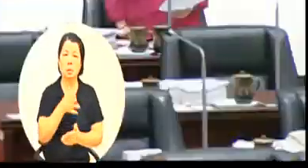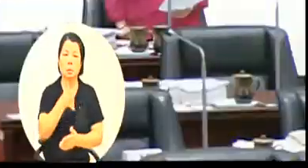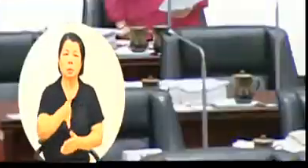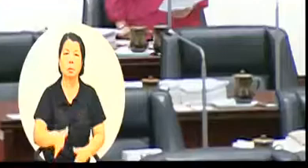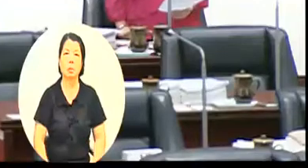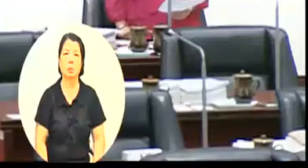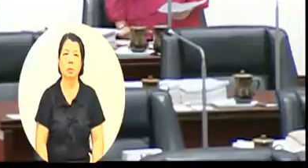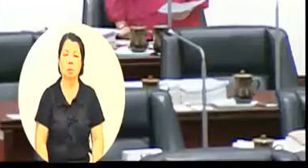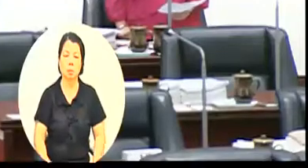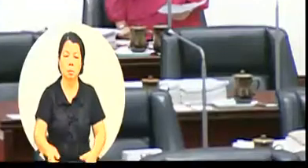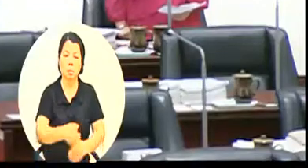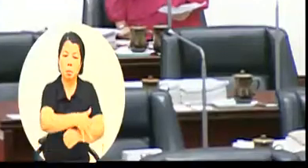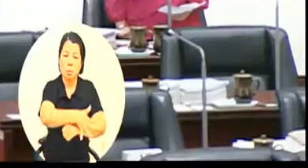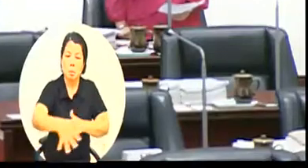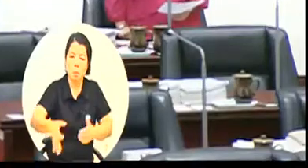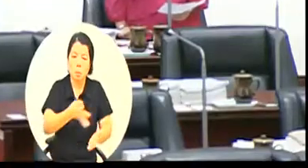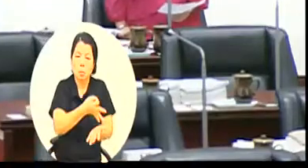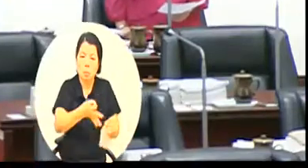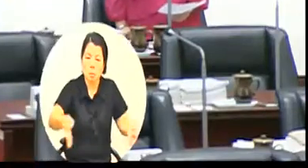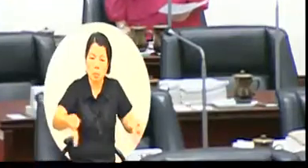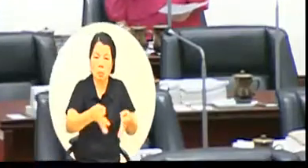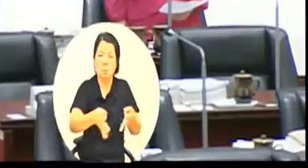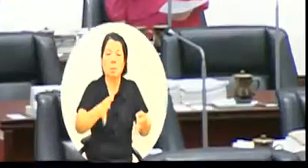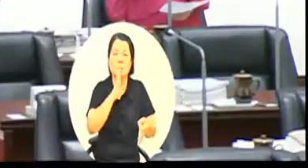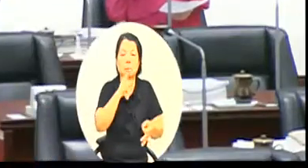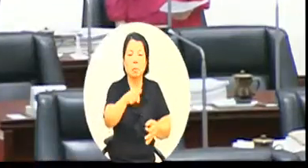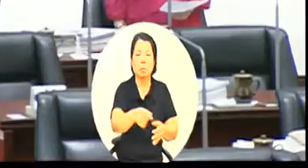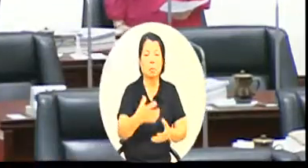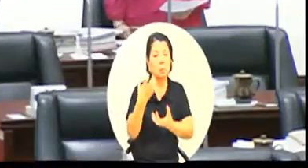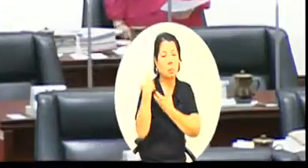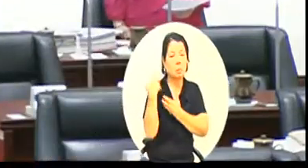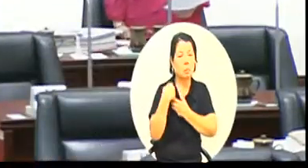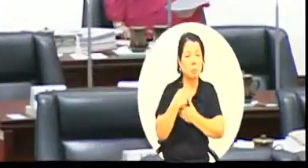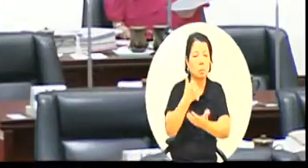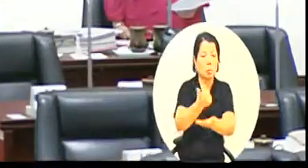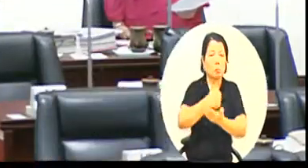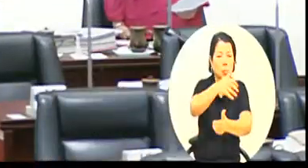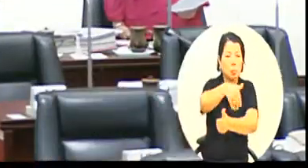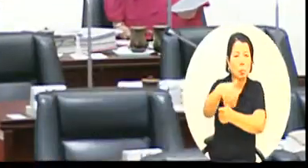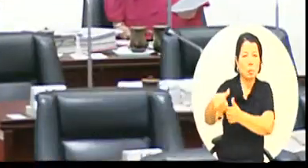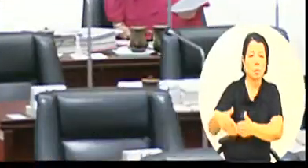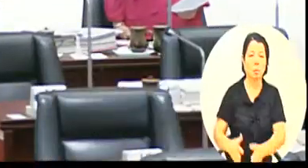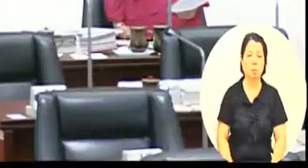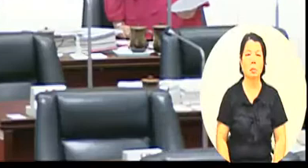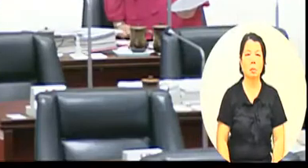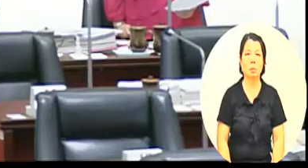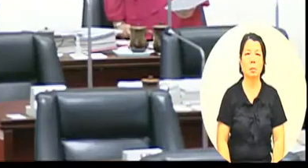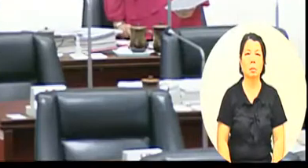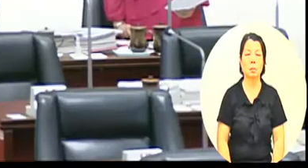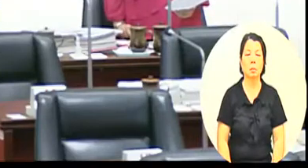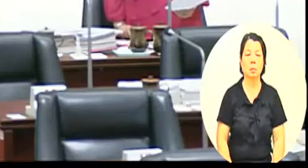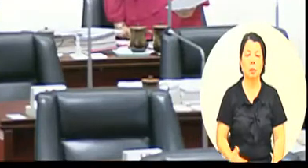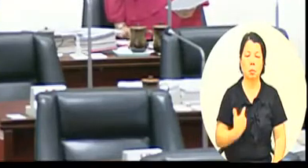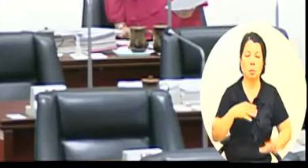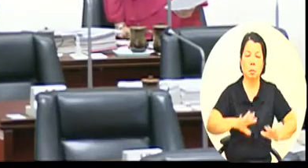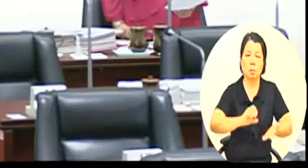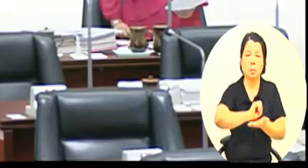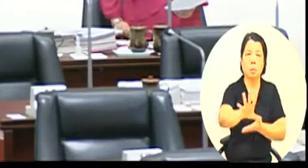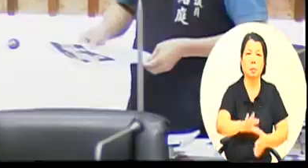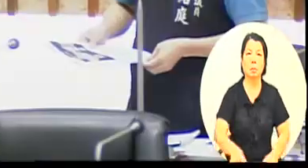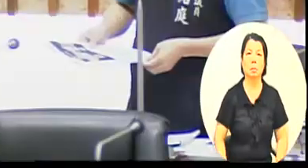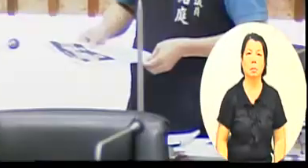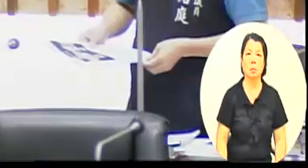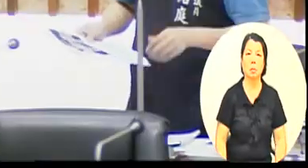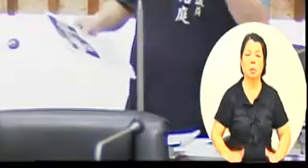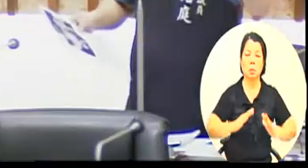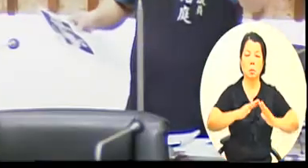名单是你的任内聘的吗？还是上任副市长的时候圈选的？ 跟议员报告，那这个我们